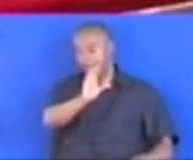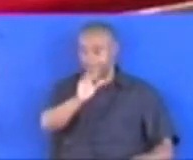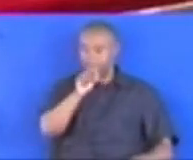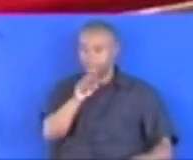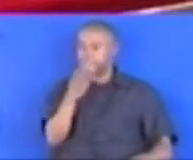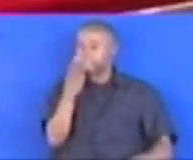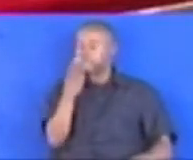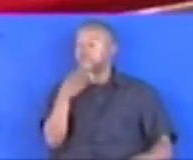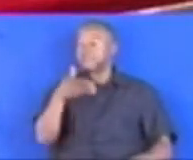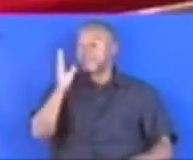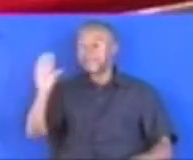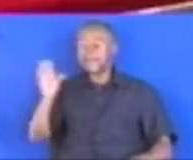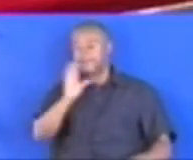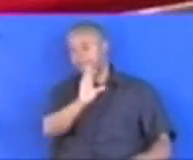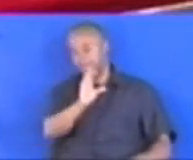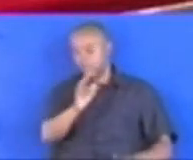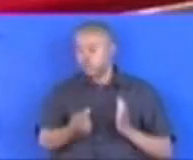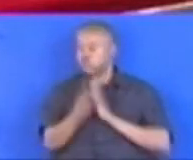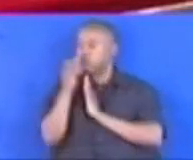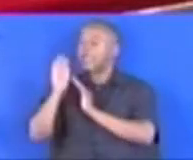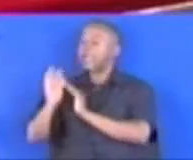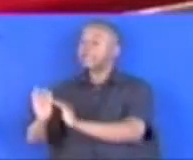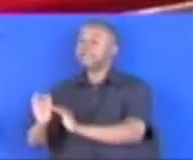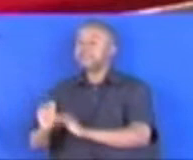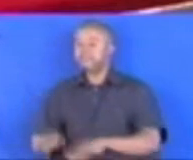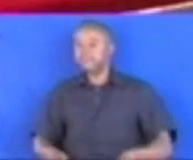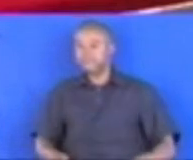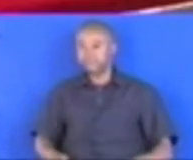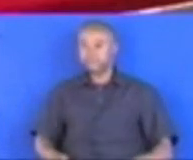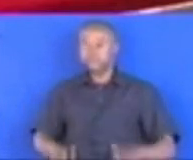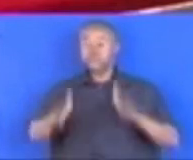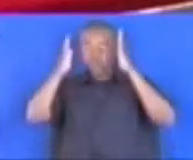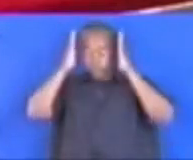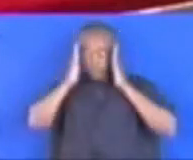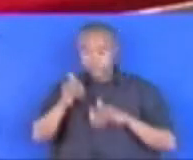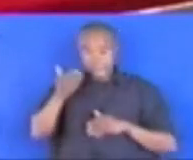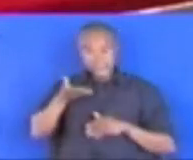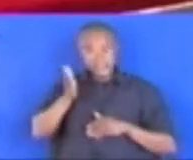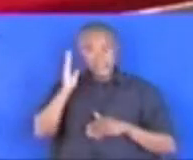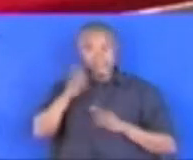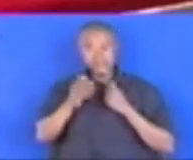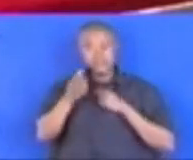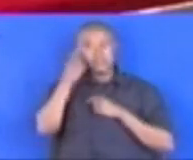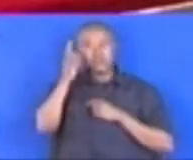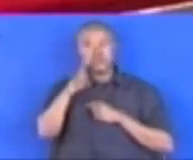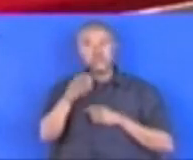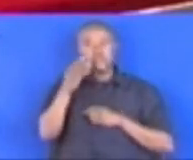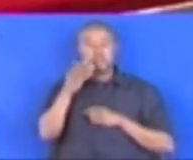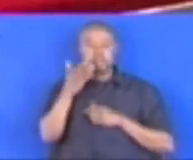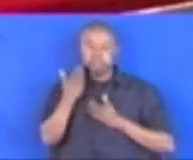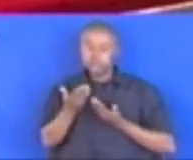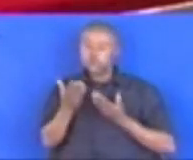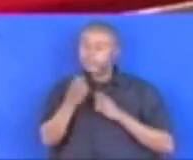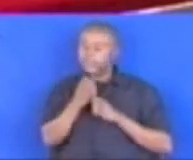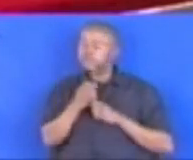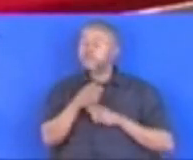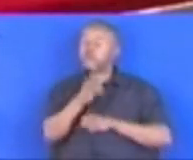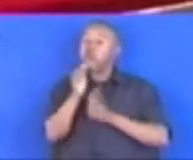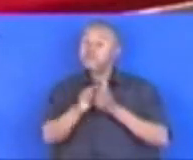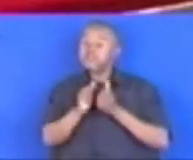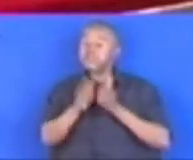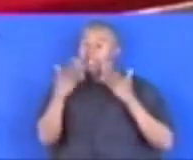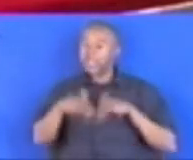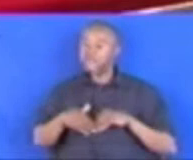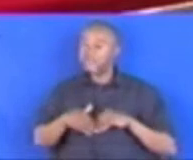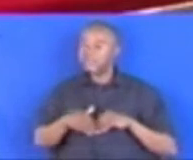151.38 zilitolewa na hazina. Mheshimiwa Naibu Speaker, serikali inatambua kuwa upatikanaji endelevu wa bidhaa za afya